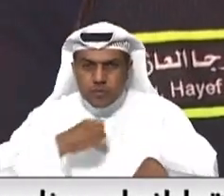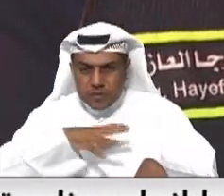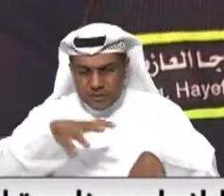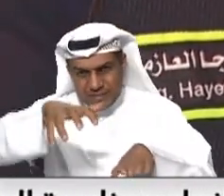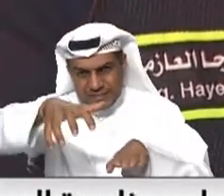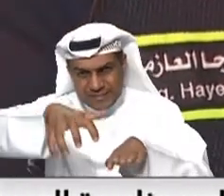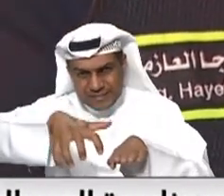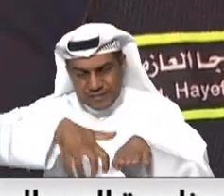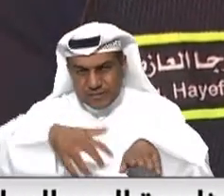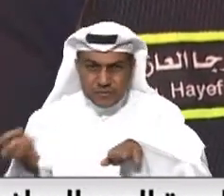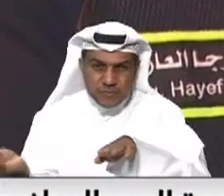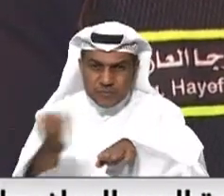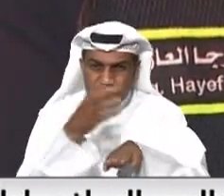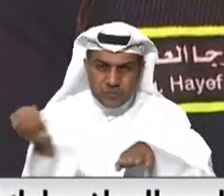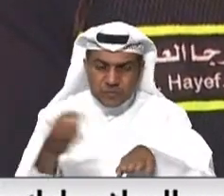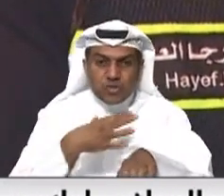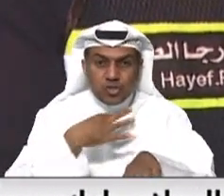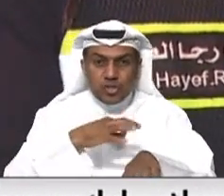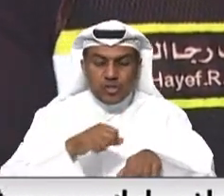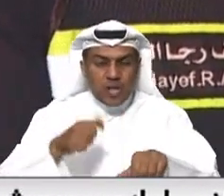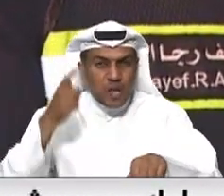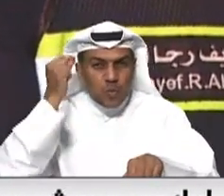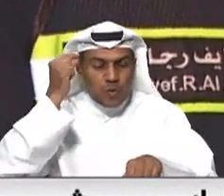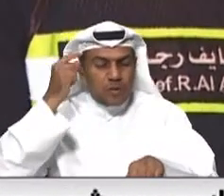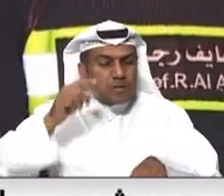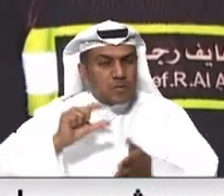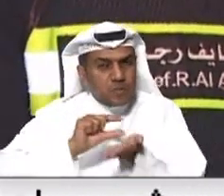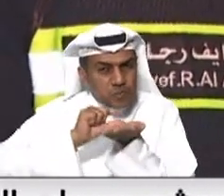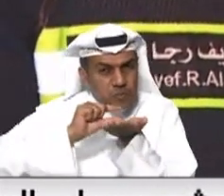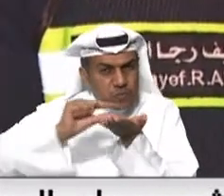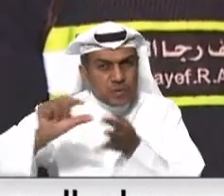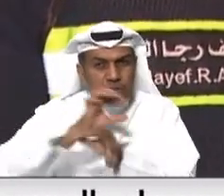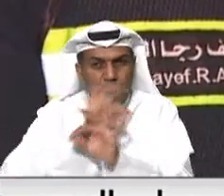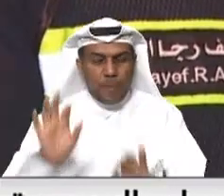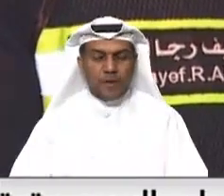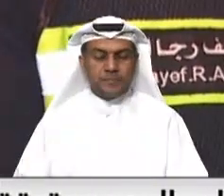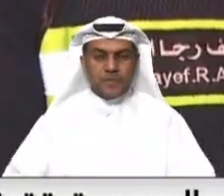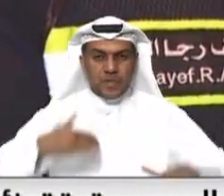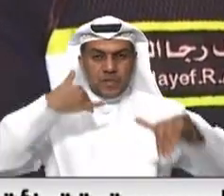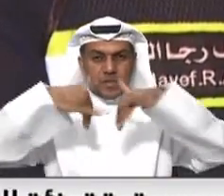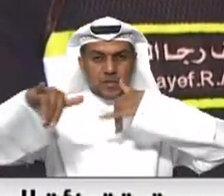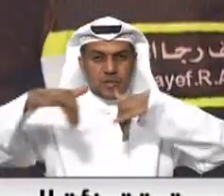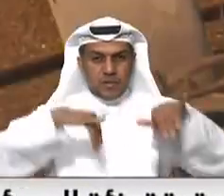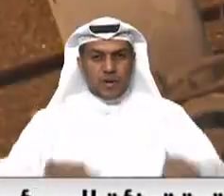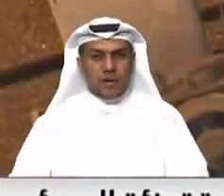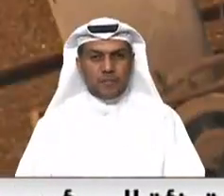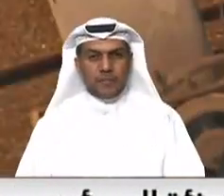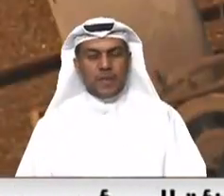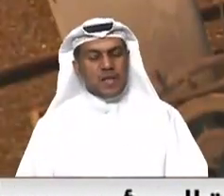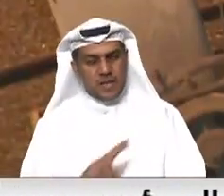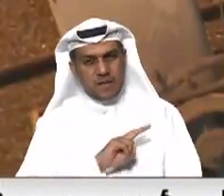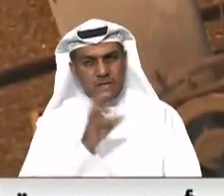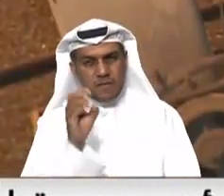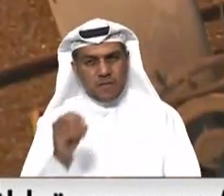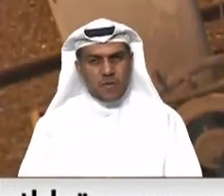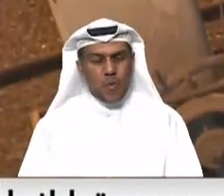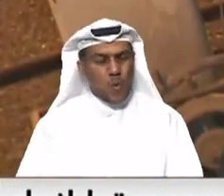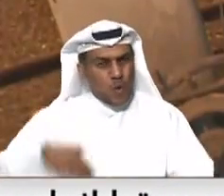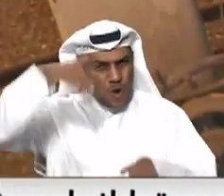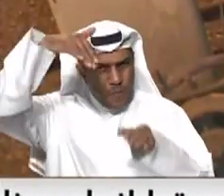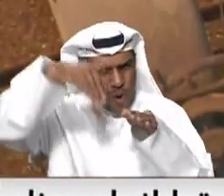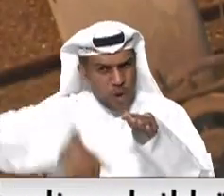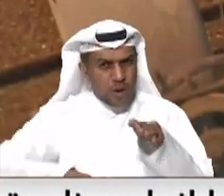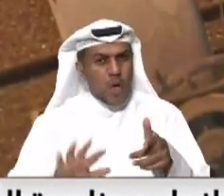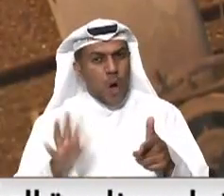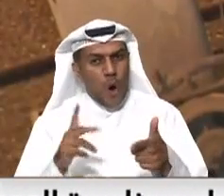في مناطق وطرق محافظة الأحمدي؟ المعالجات عندنا ثلاث معالجات، معالجة عميقة، معالجة